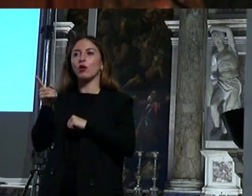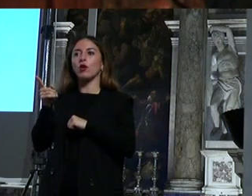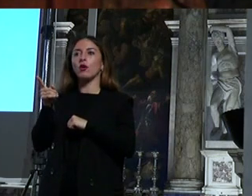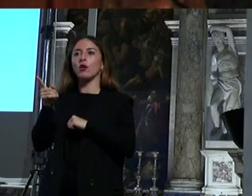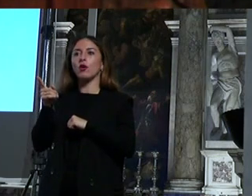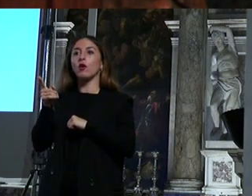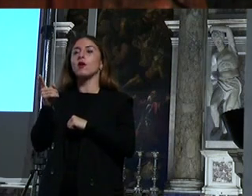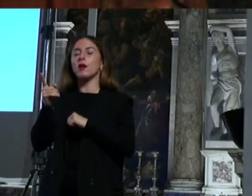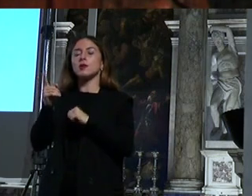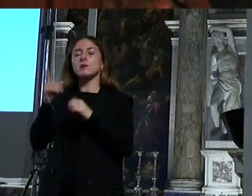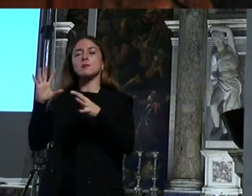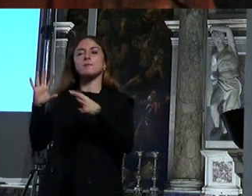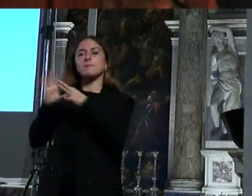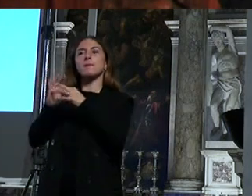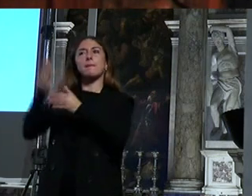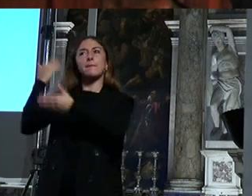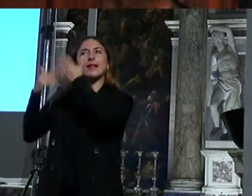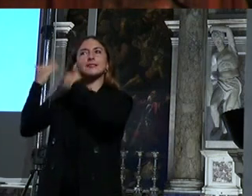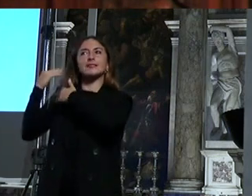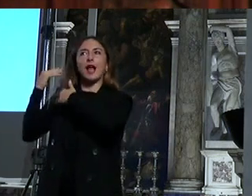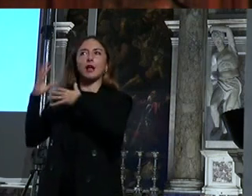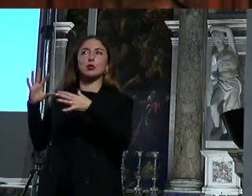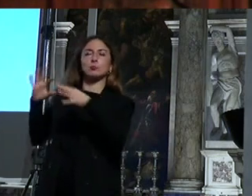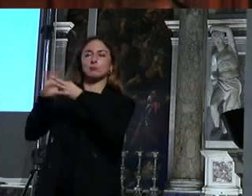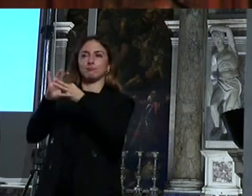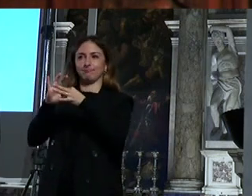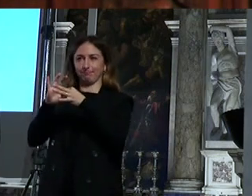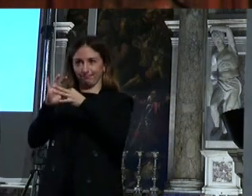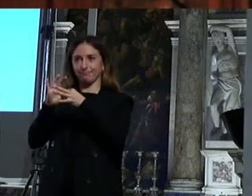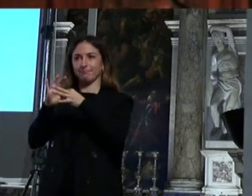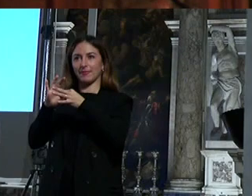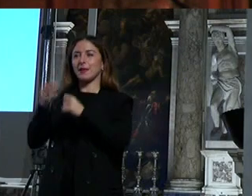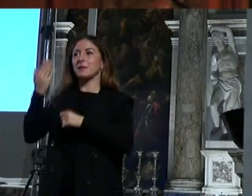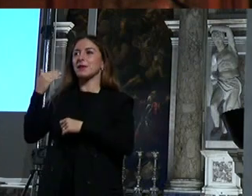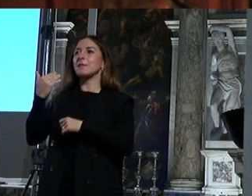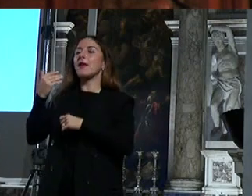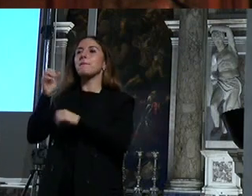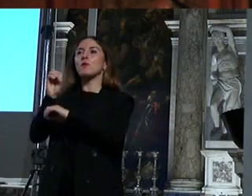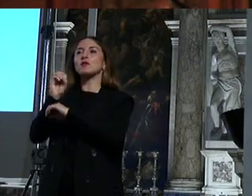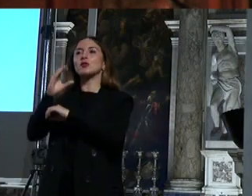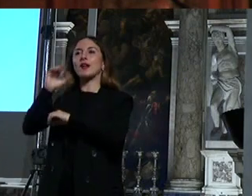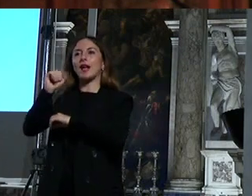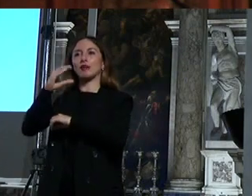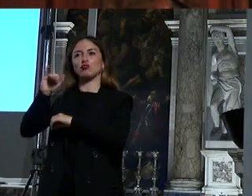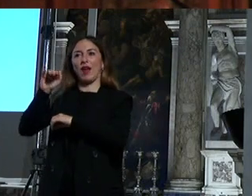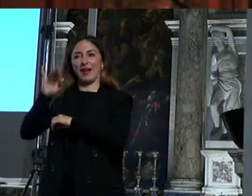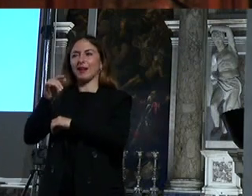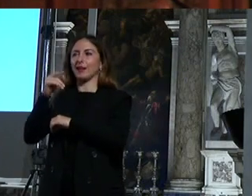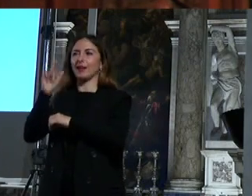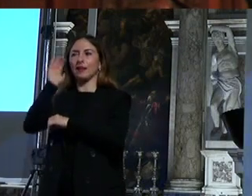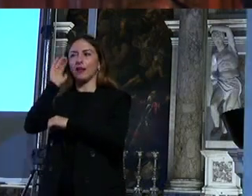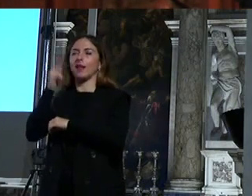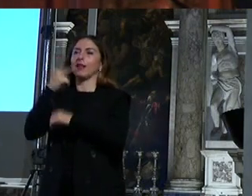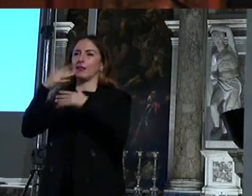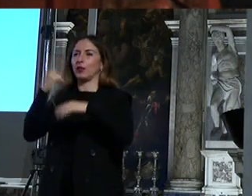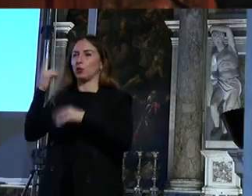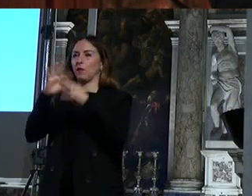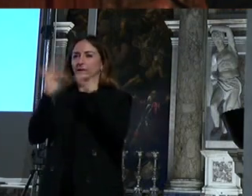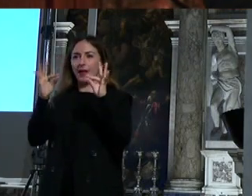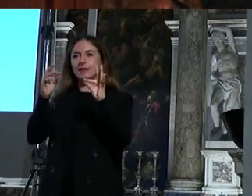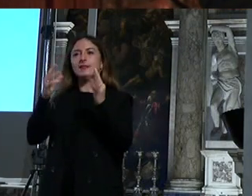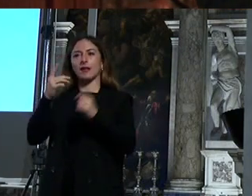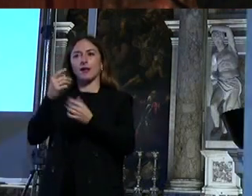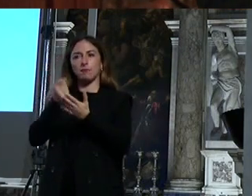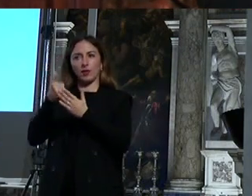nostro passato. Prima ascoltavo il professor Cacciari che ha detto una cosa importante. Ricordare vuol